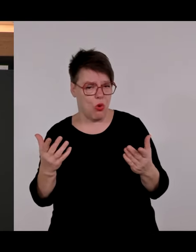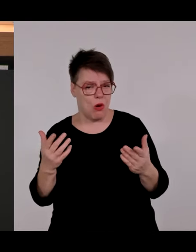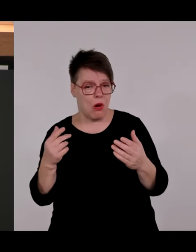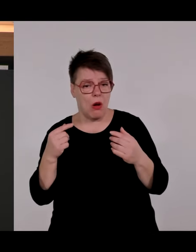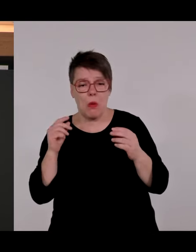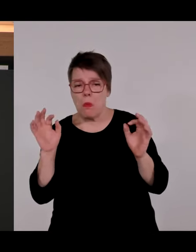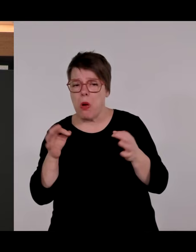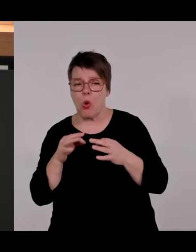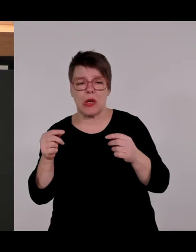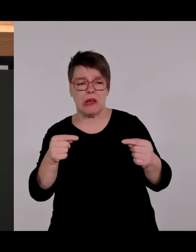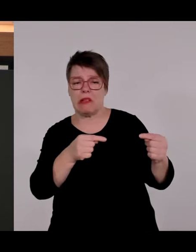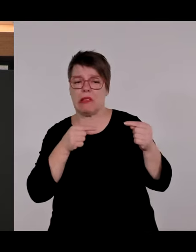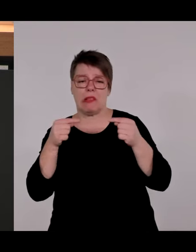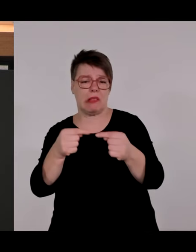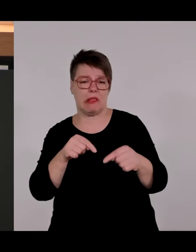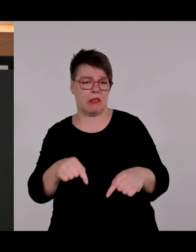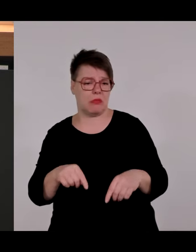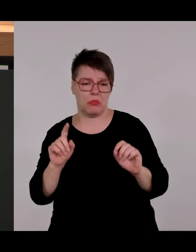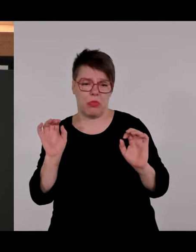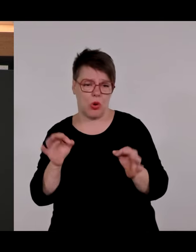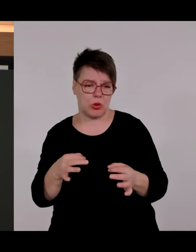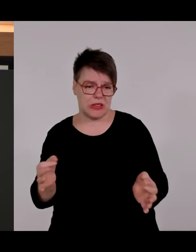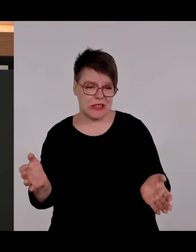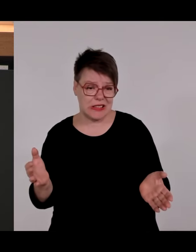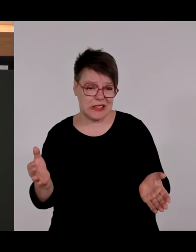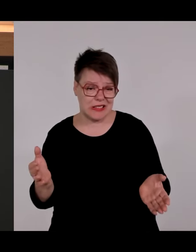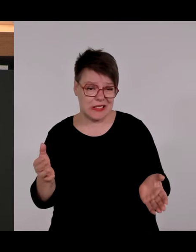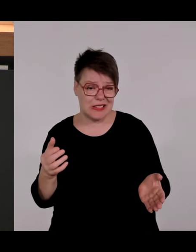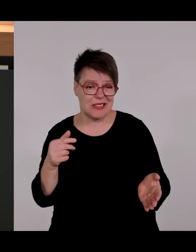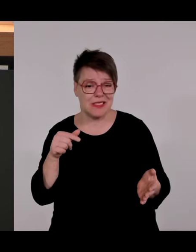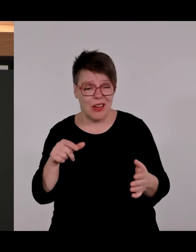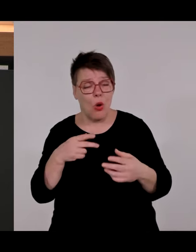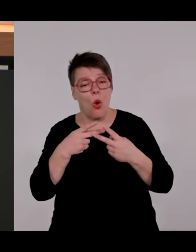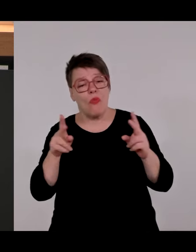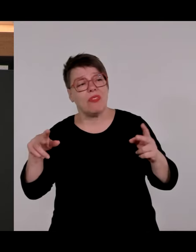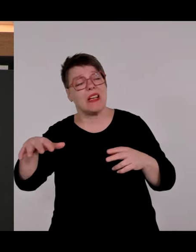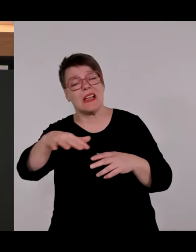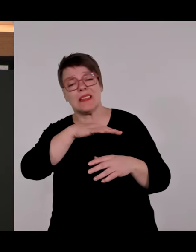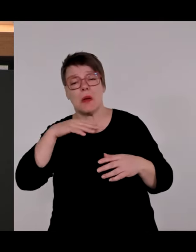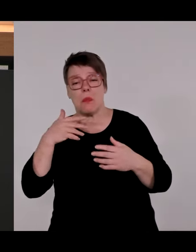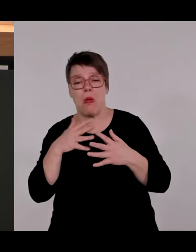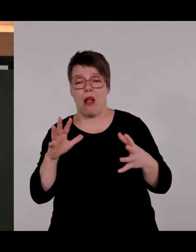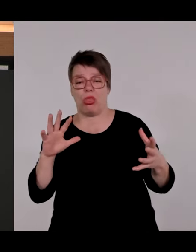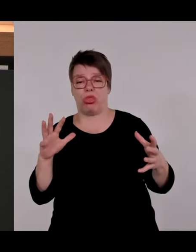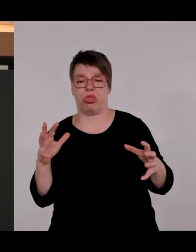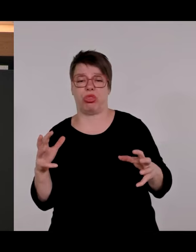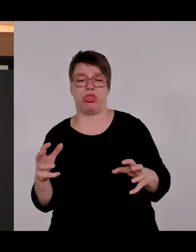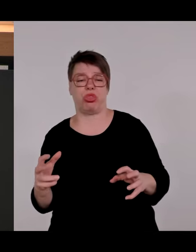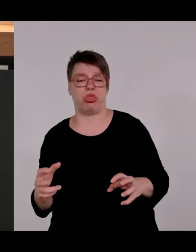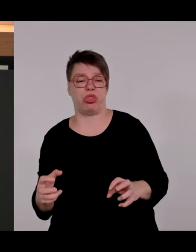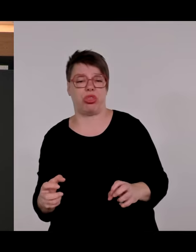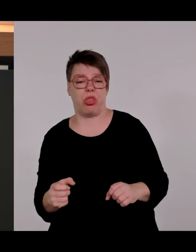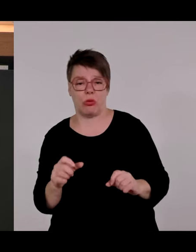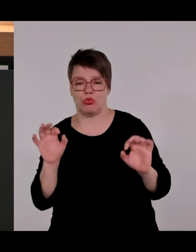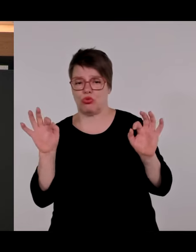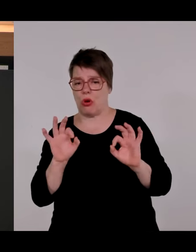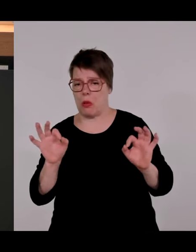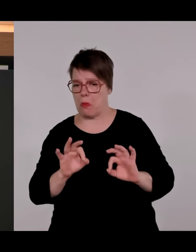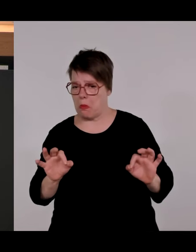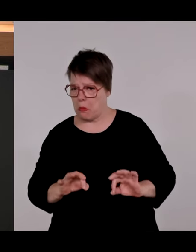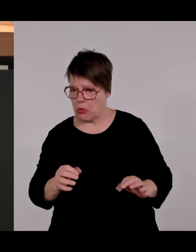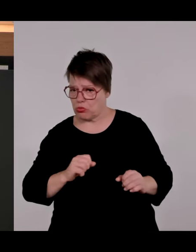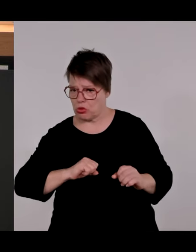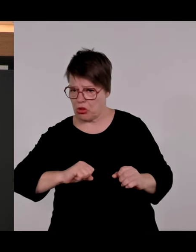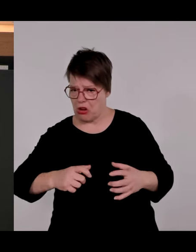Tempo zu, dass ich nur sagen kann, es ist gut, dass der regierende Bürgermeister dieses Thema zur Chefsache erklärt hat. Denn